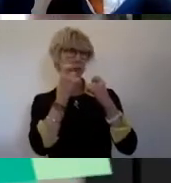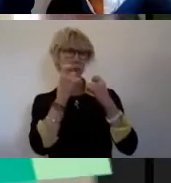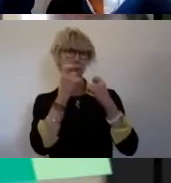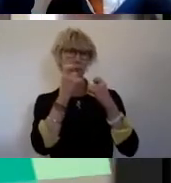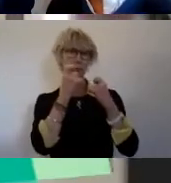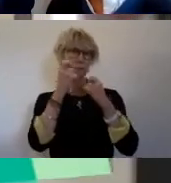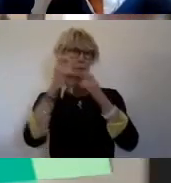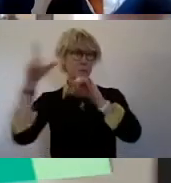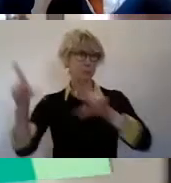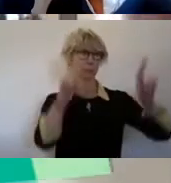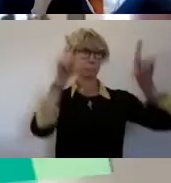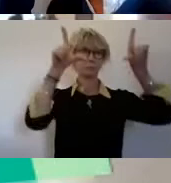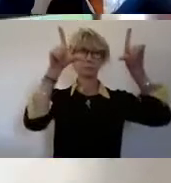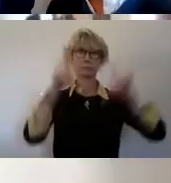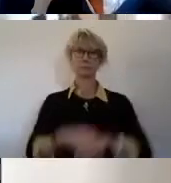Siri.